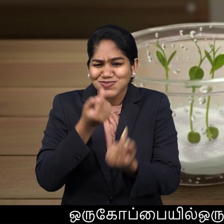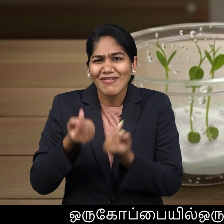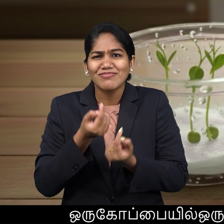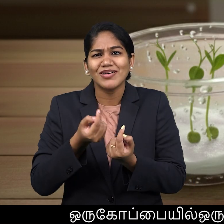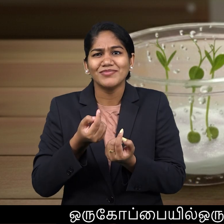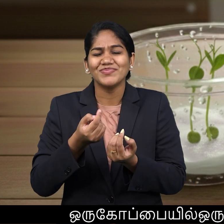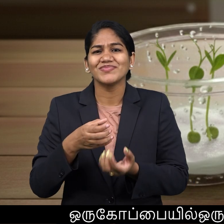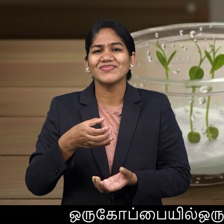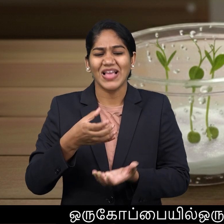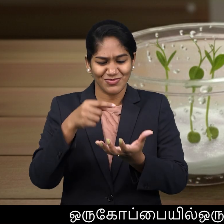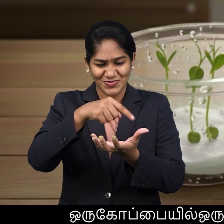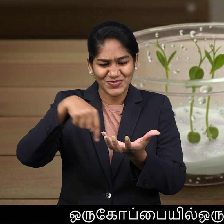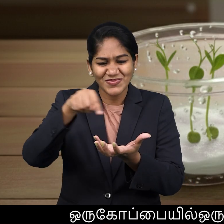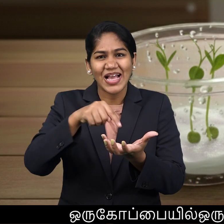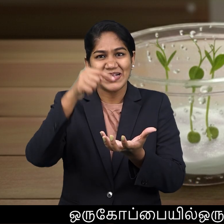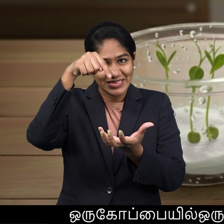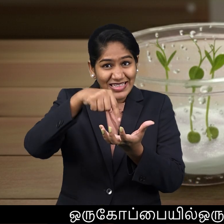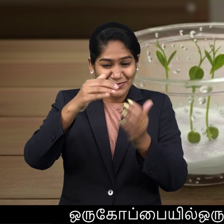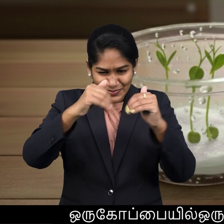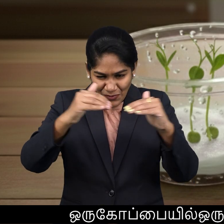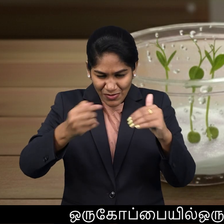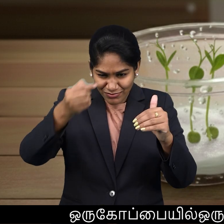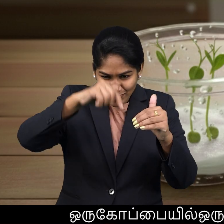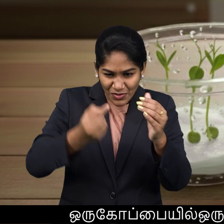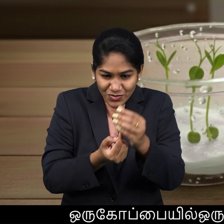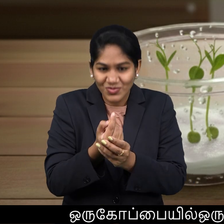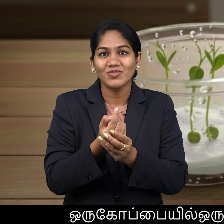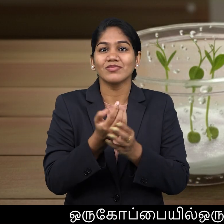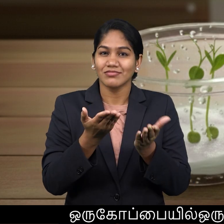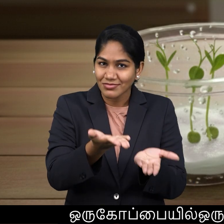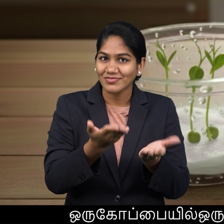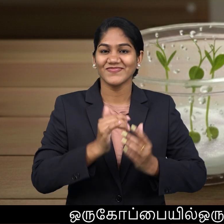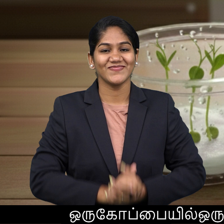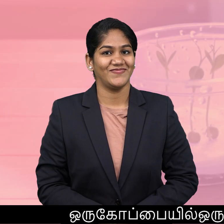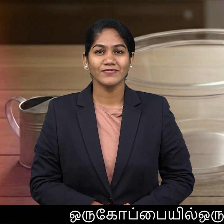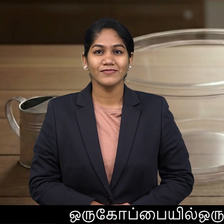ஒரு கோப்பையில் ஒரு தோட்ட செடிகளை வளர்க்கவும்.